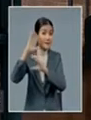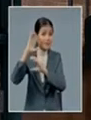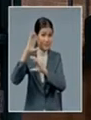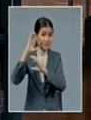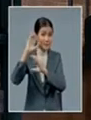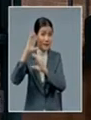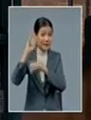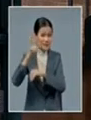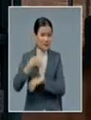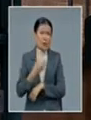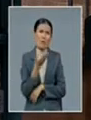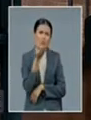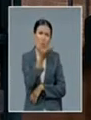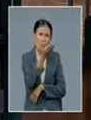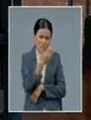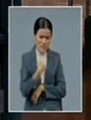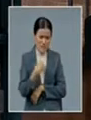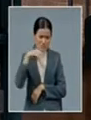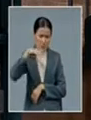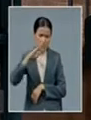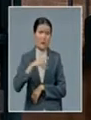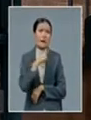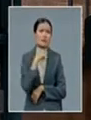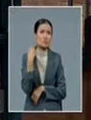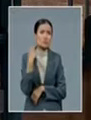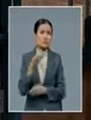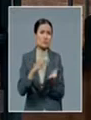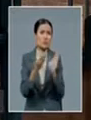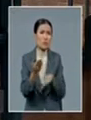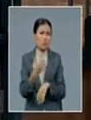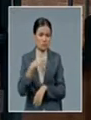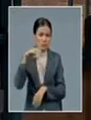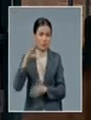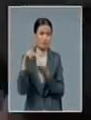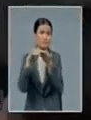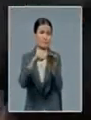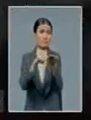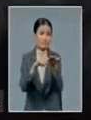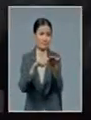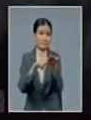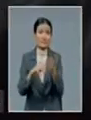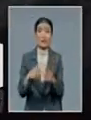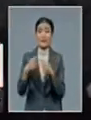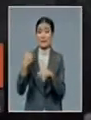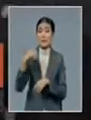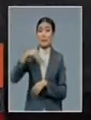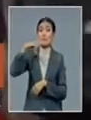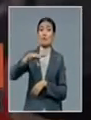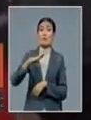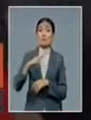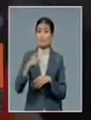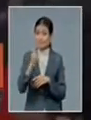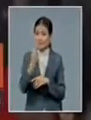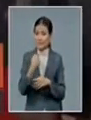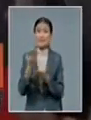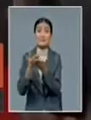์ ก็มีการยื่นขอล้มละลายแล้วนะคะโดยมีบริษัทแห่งหนึ่งเสนอยื่นเข้าซื้อกิจการค่ะบริษัทไวน์สไตน์คอมพานีได้ยื่นขอพิทักษ์ทรั